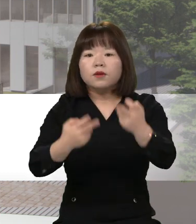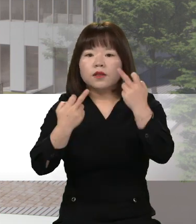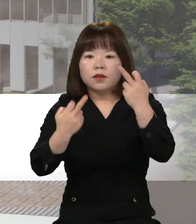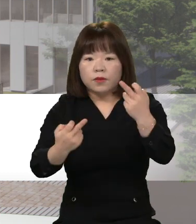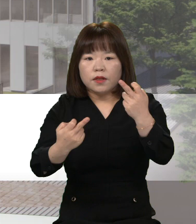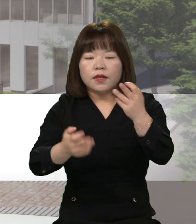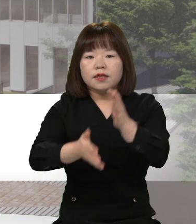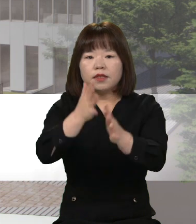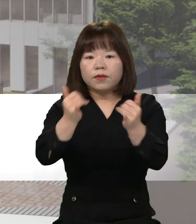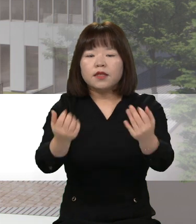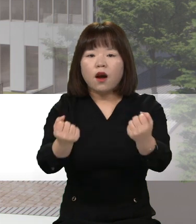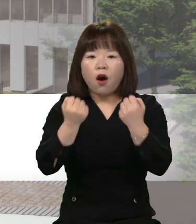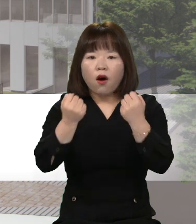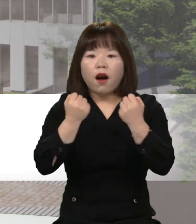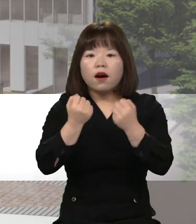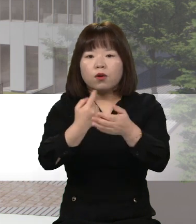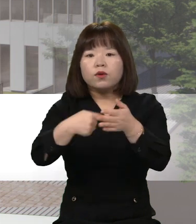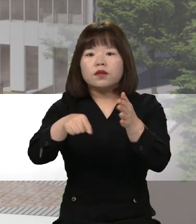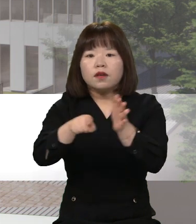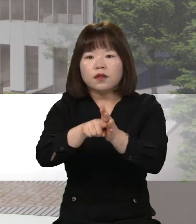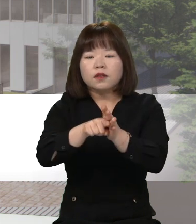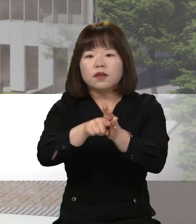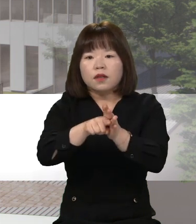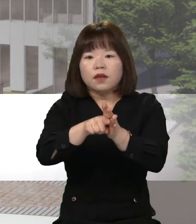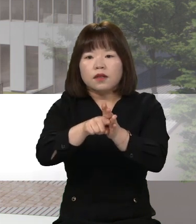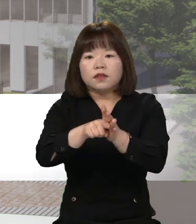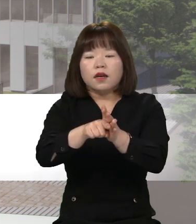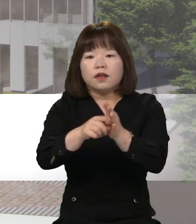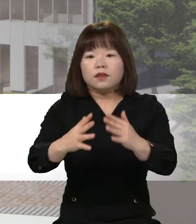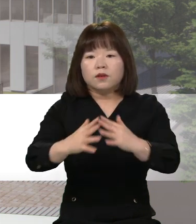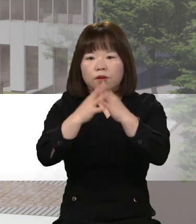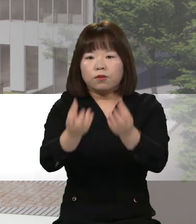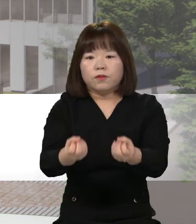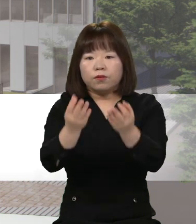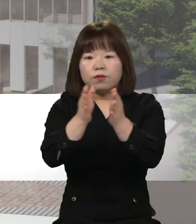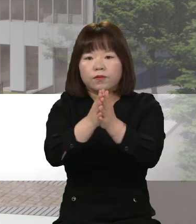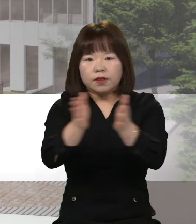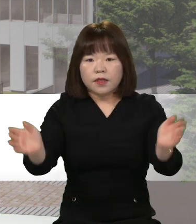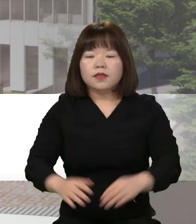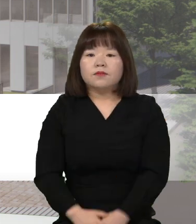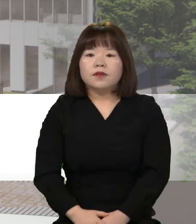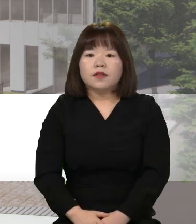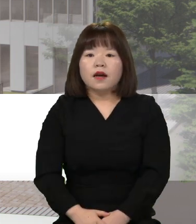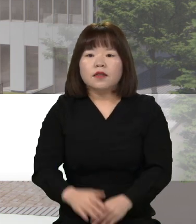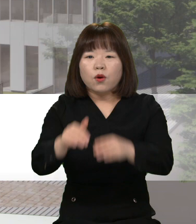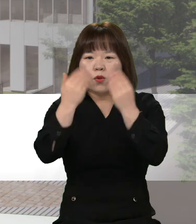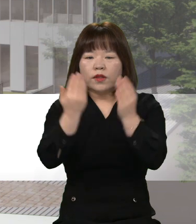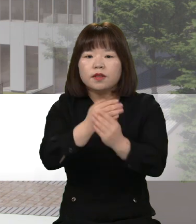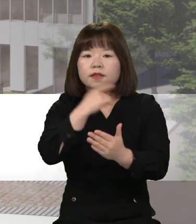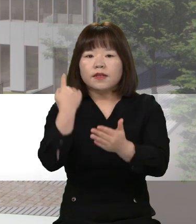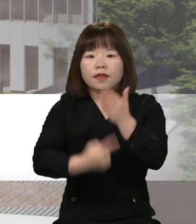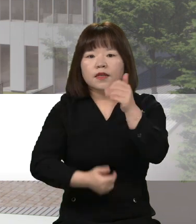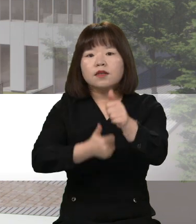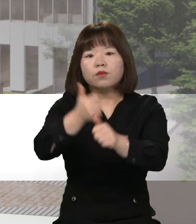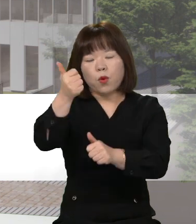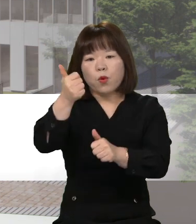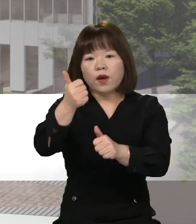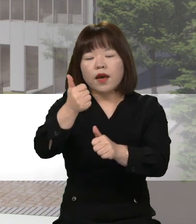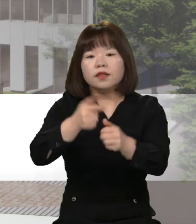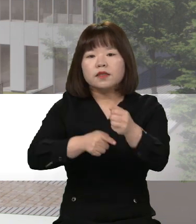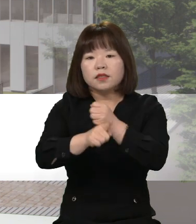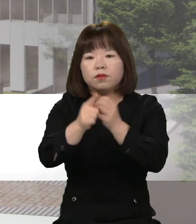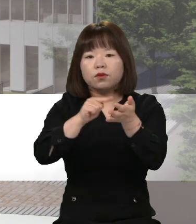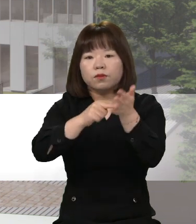지난 12일 신은 시민들의 건강한 꿈이 실현될 이곳에 첫삽을 떴는데요 이번 사업은 완전한 재난극복의 상징적